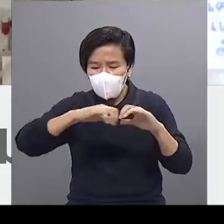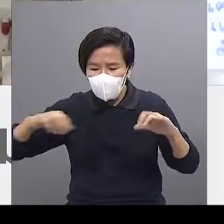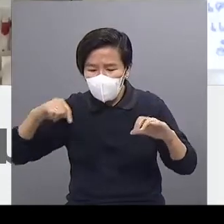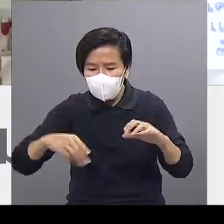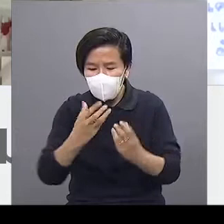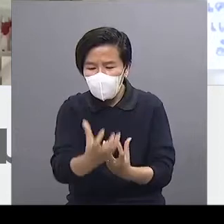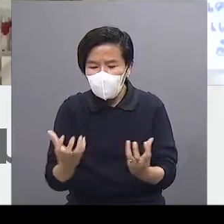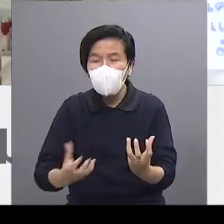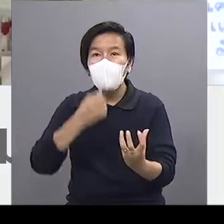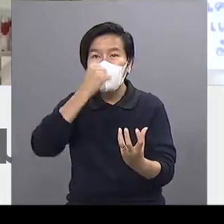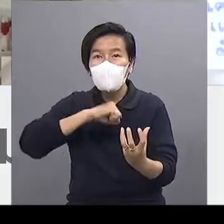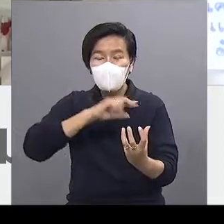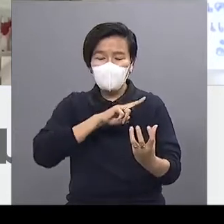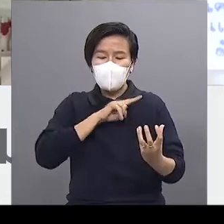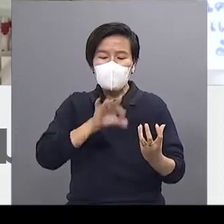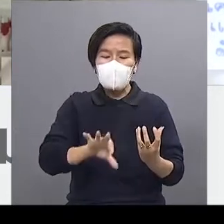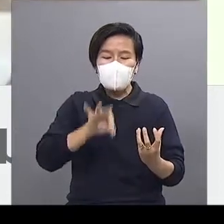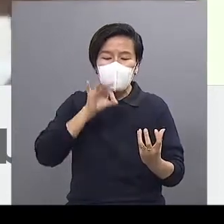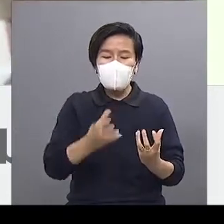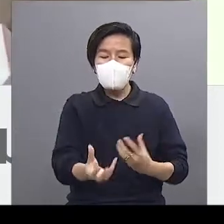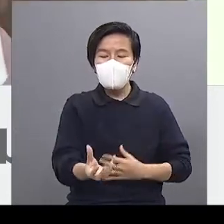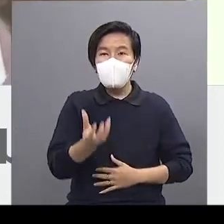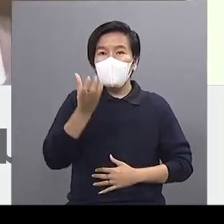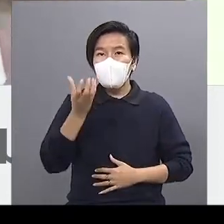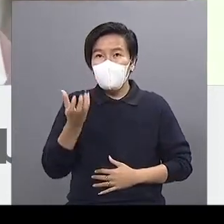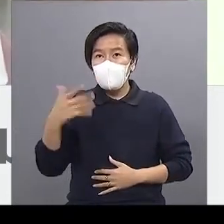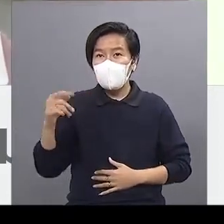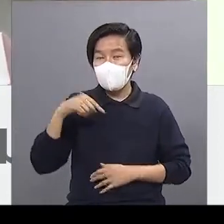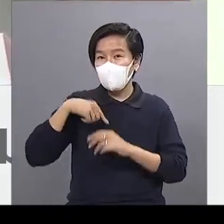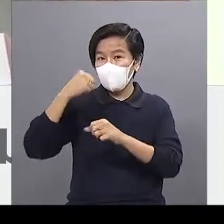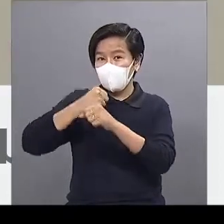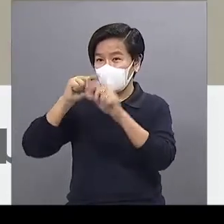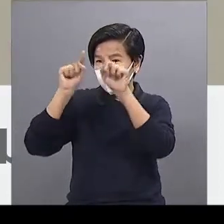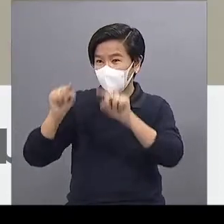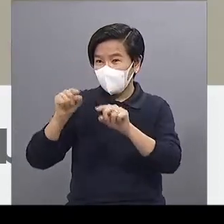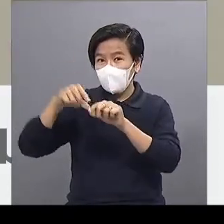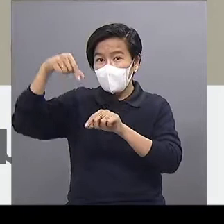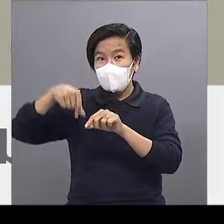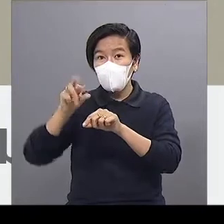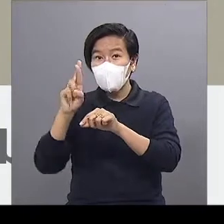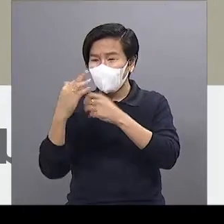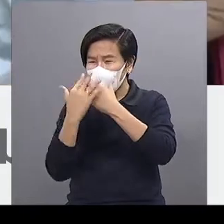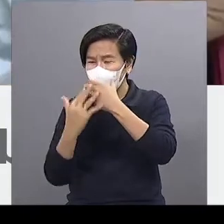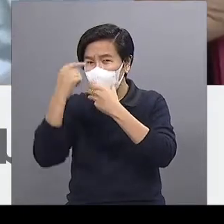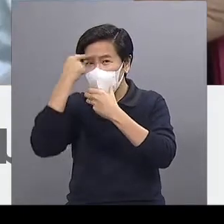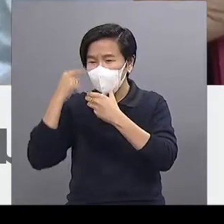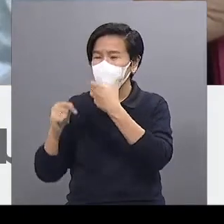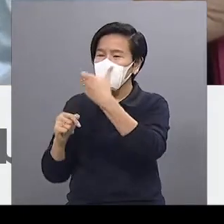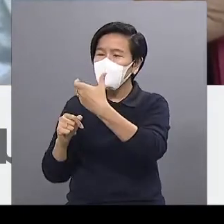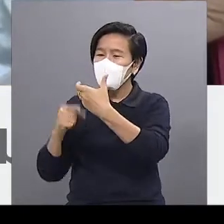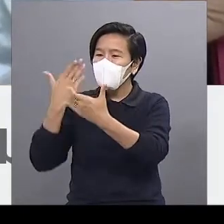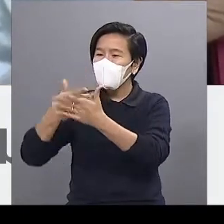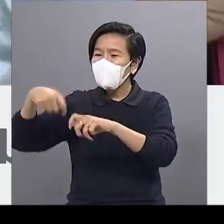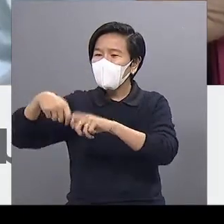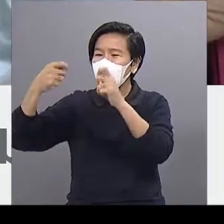และจ่ายเงินผ่านระบบ QR Codeเพื่อลดการสัมผัสในช่วงการแพร่ระบาดของไวรัสโกวิทสิบเก้าใน